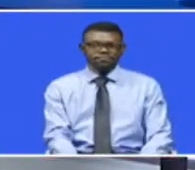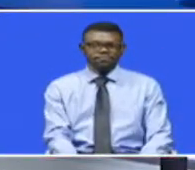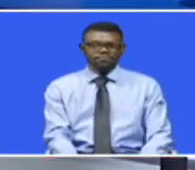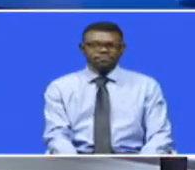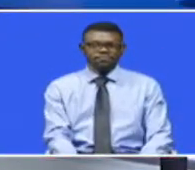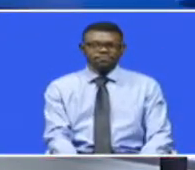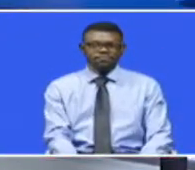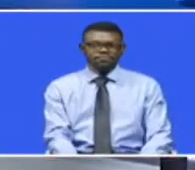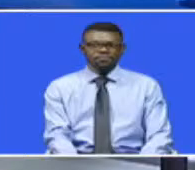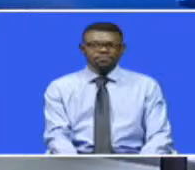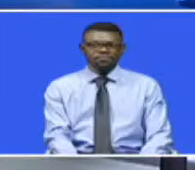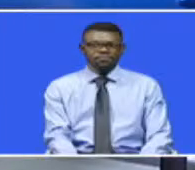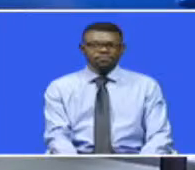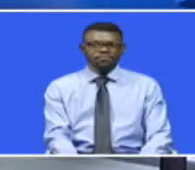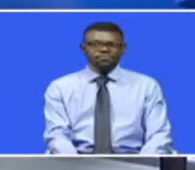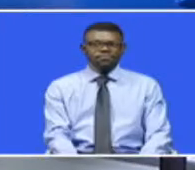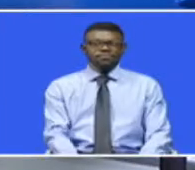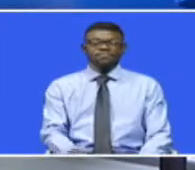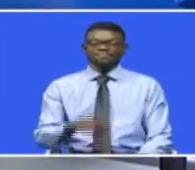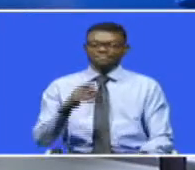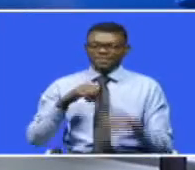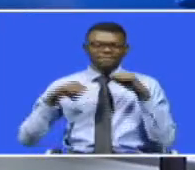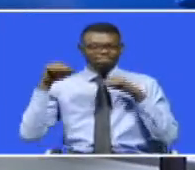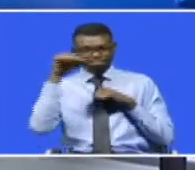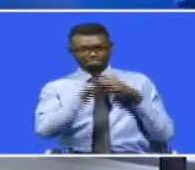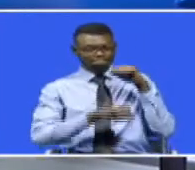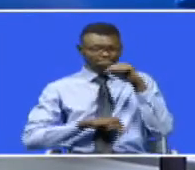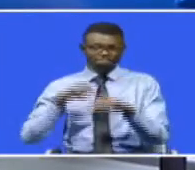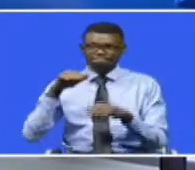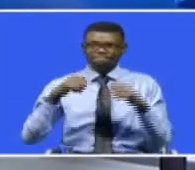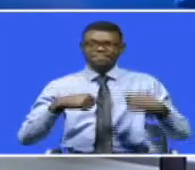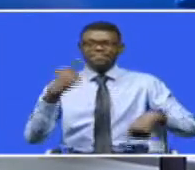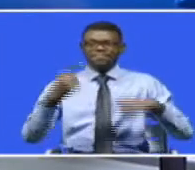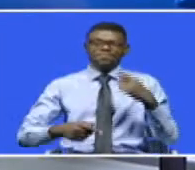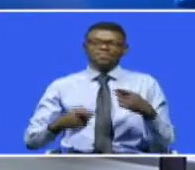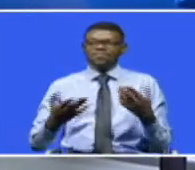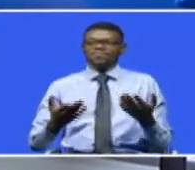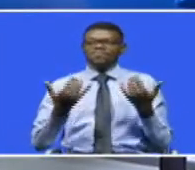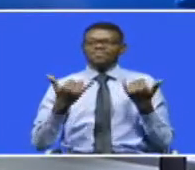Turns out it's the Eindhoven Cup boxing tournament. And on that